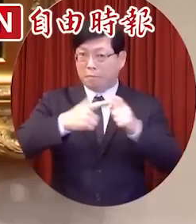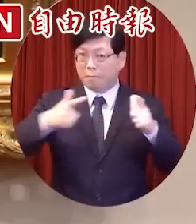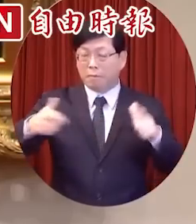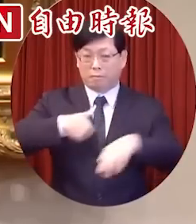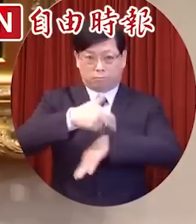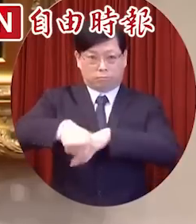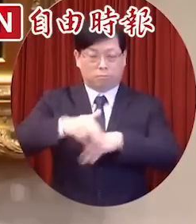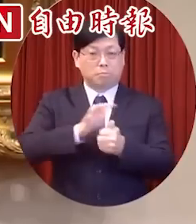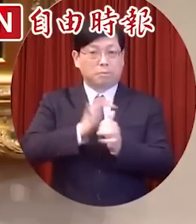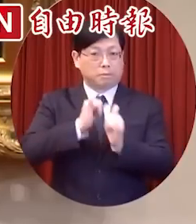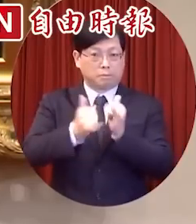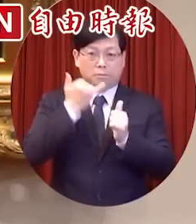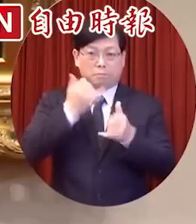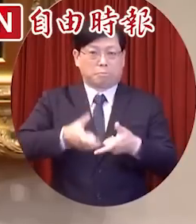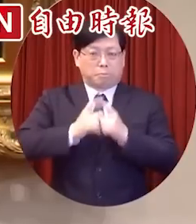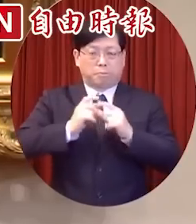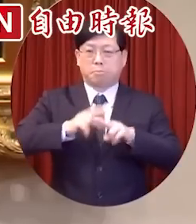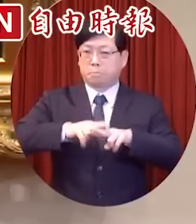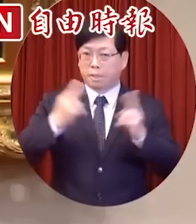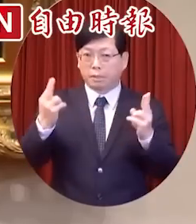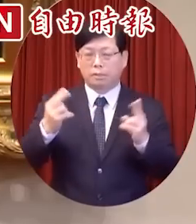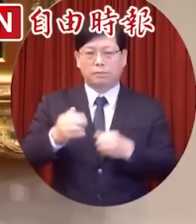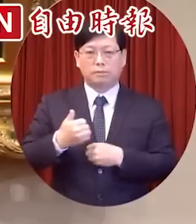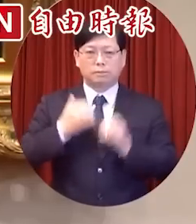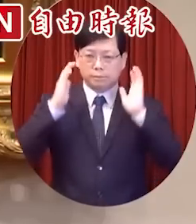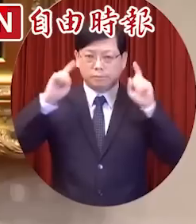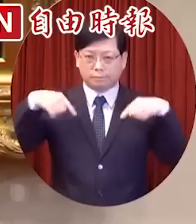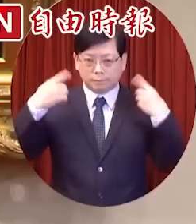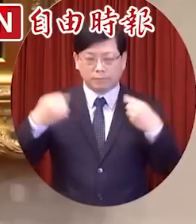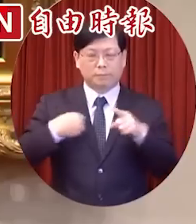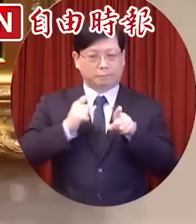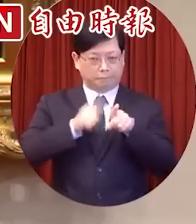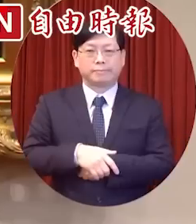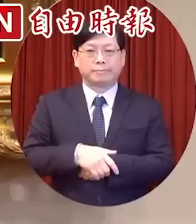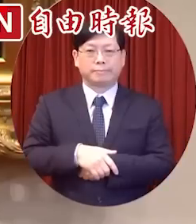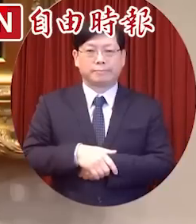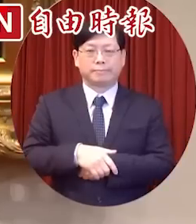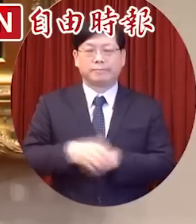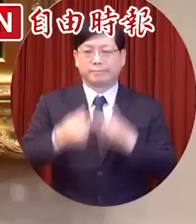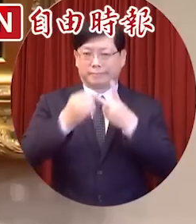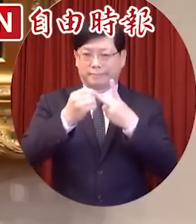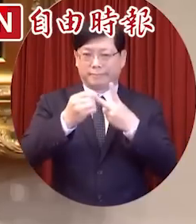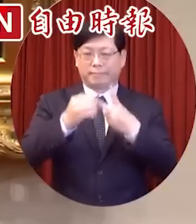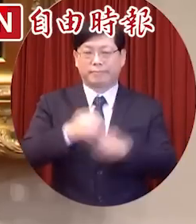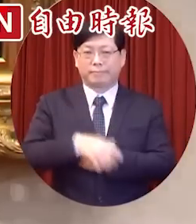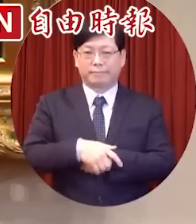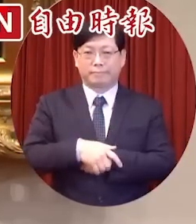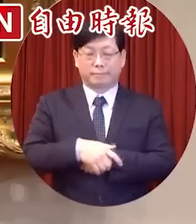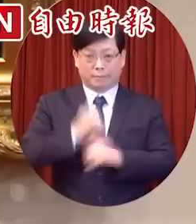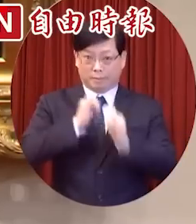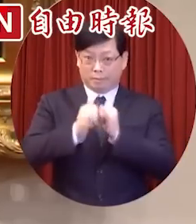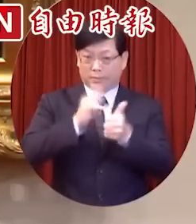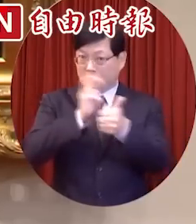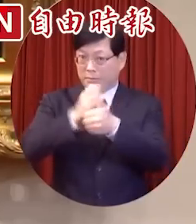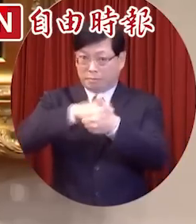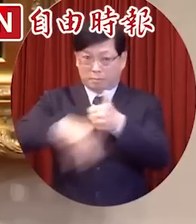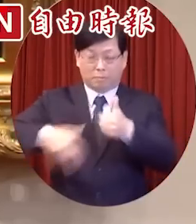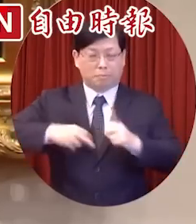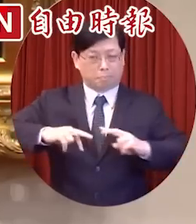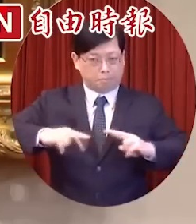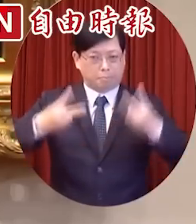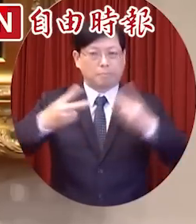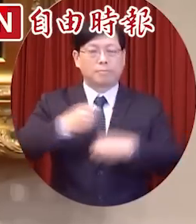国民生活朝向更开放、更正常化的方向前进。第二，进行社会照顾体系的总检